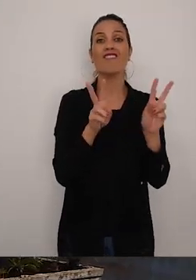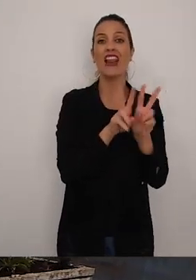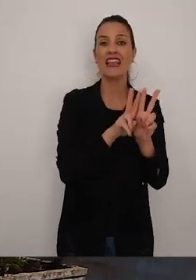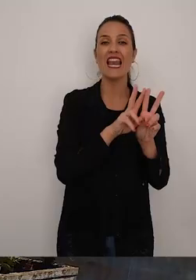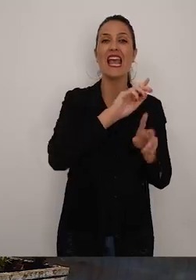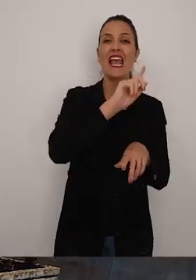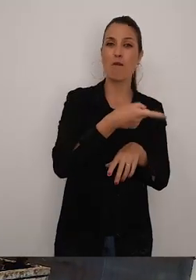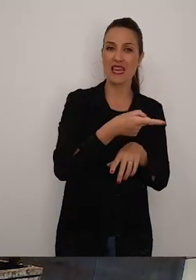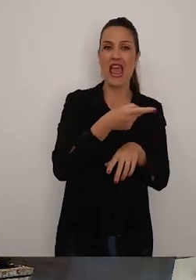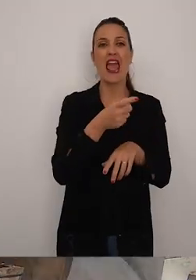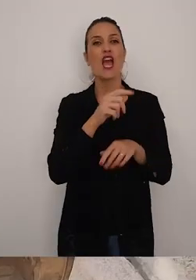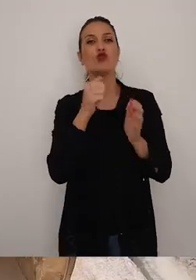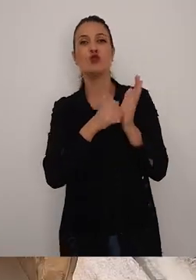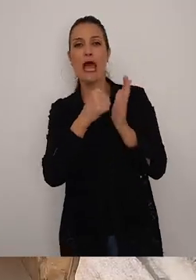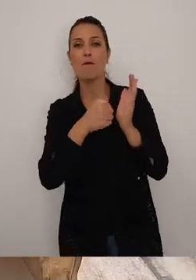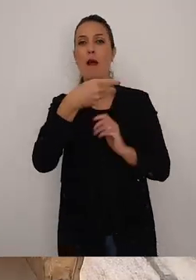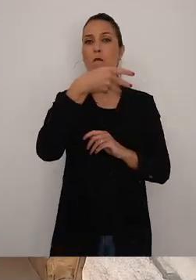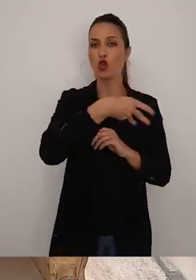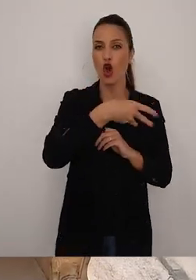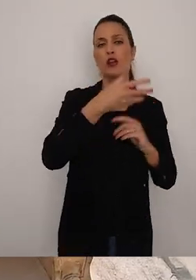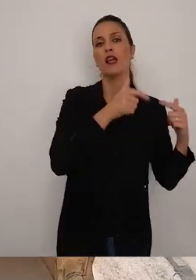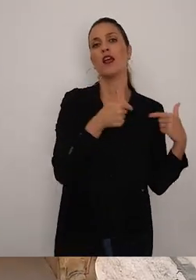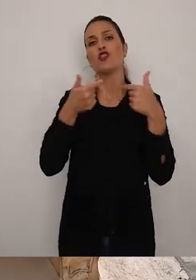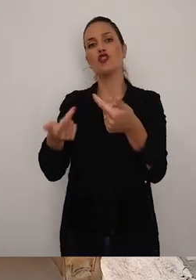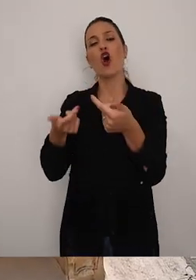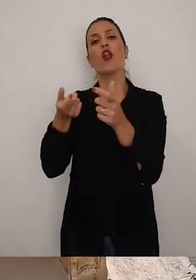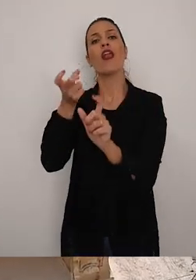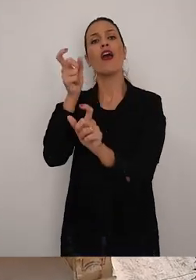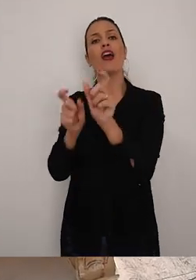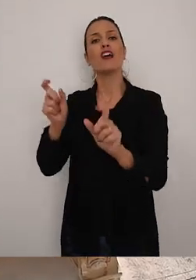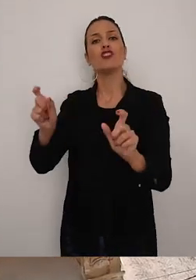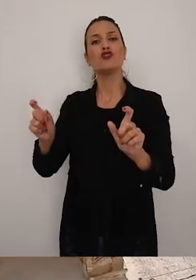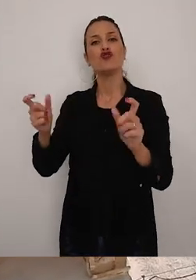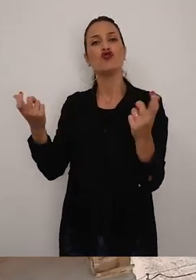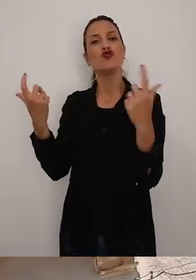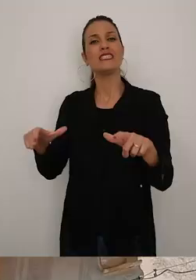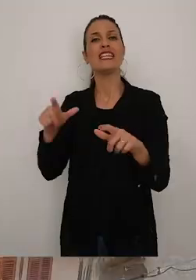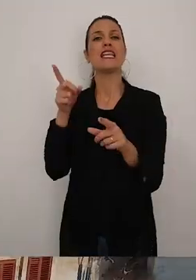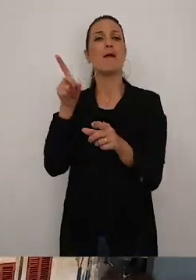dai fratelli Gabriele e Giuseppe Modoni per compiere opere sociali.